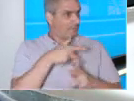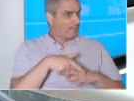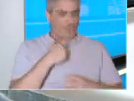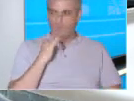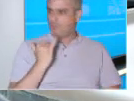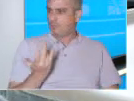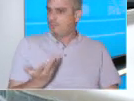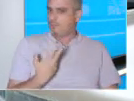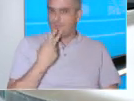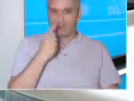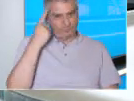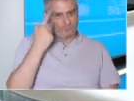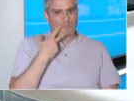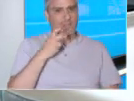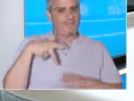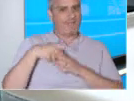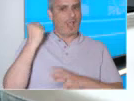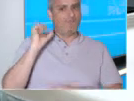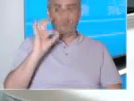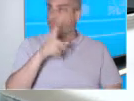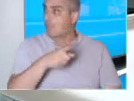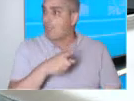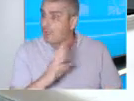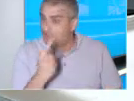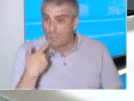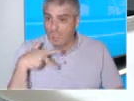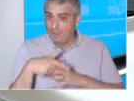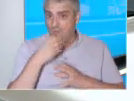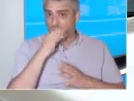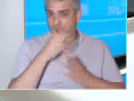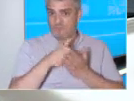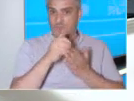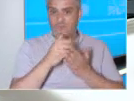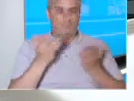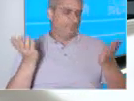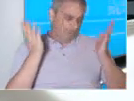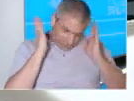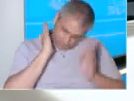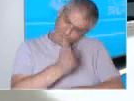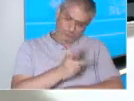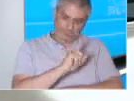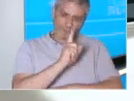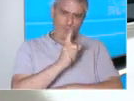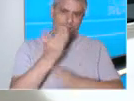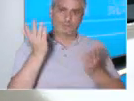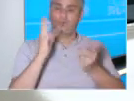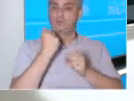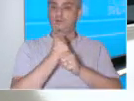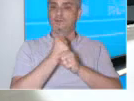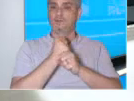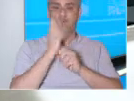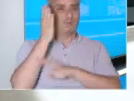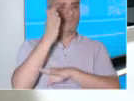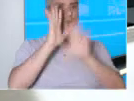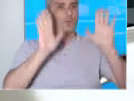כן. נשמע לי שאתה מעדיף את הערבות שלו, משום מה. אתה אומר, עם הערבויות שהוא נתן, עדיף שימשיך ללכת רעול. עדיף ללכת ישיר ולא ערבות. או שימשיך ללכת רעול